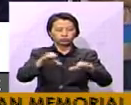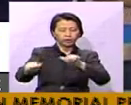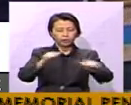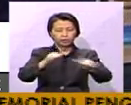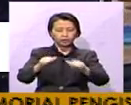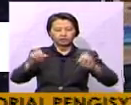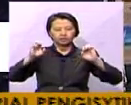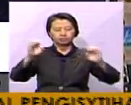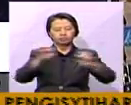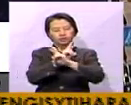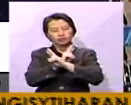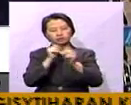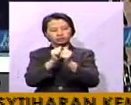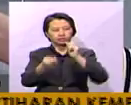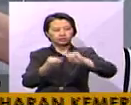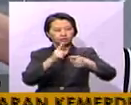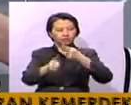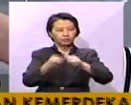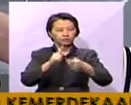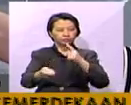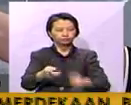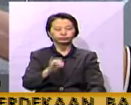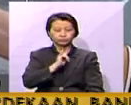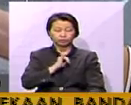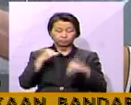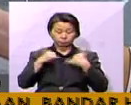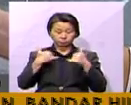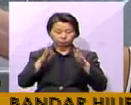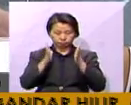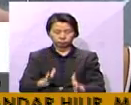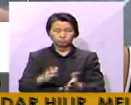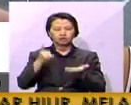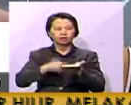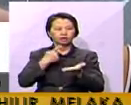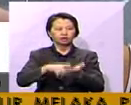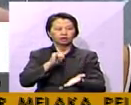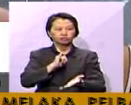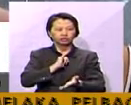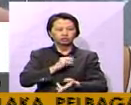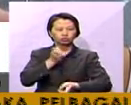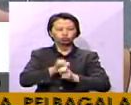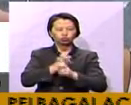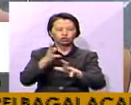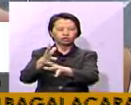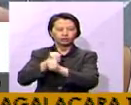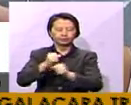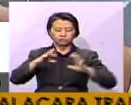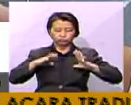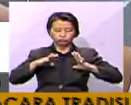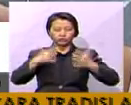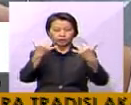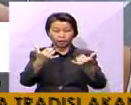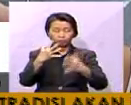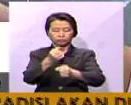aktiviti riadah bersama kawan-kawan. Saya atlet, so kadang-kadang saya susah nak dapat cuti. So kali ini saya